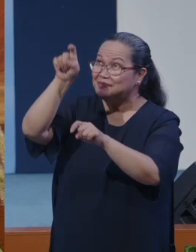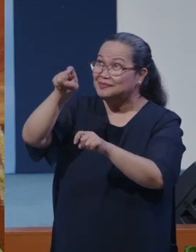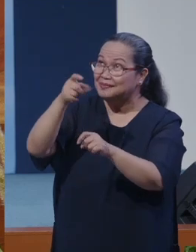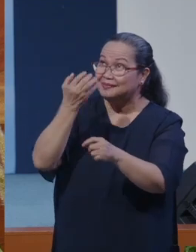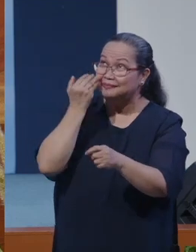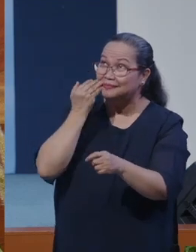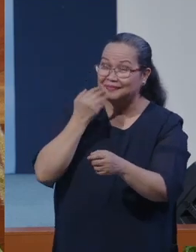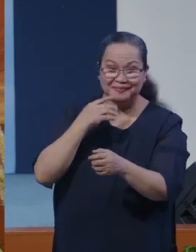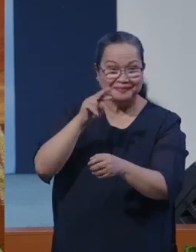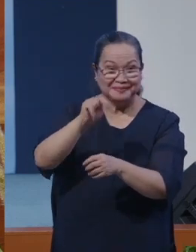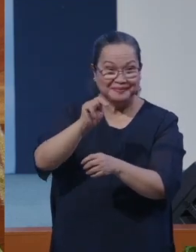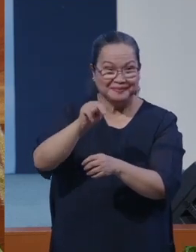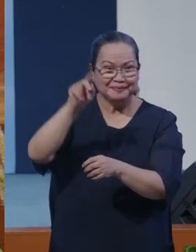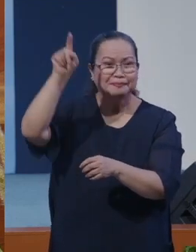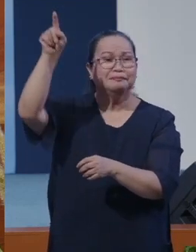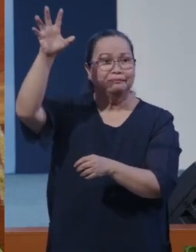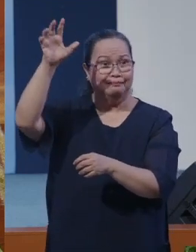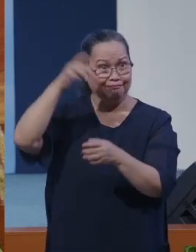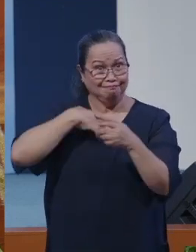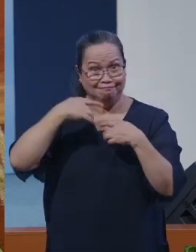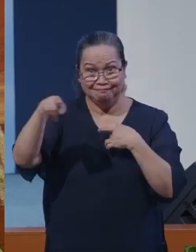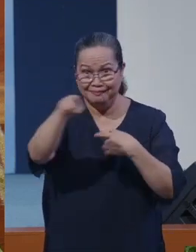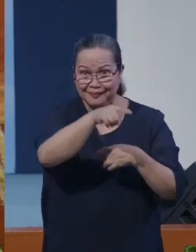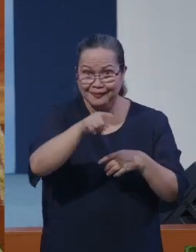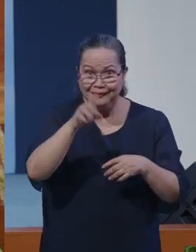sa Kanya, mag-worry ka ba?